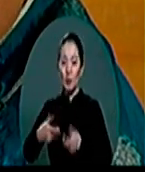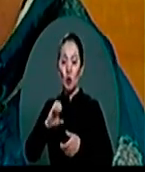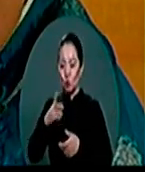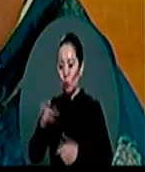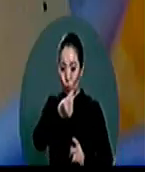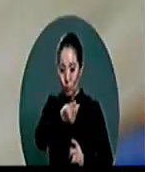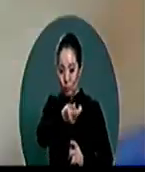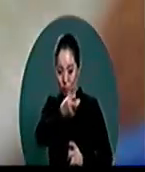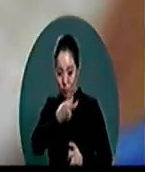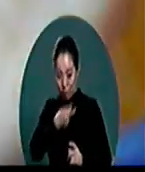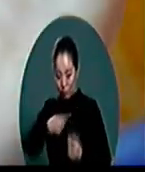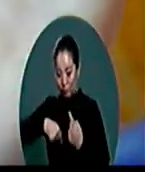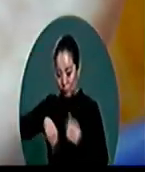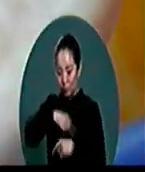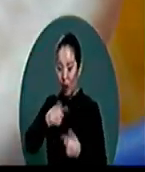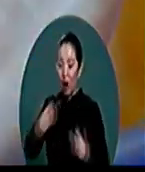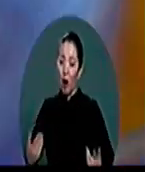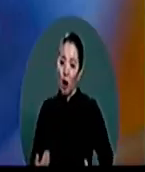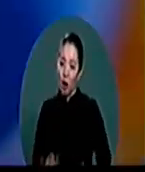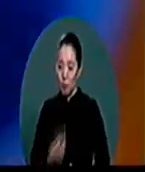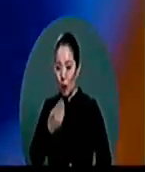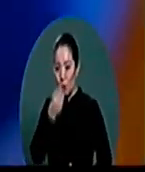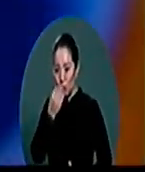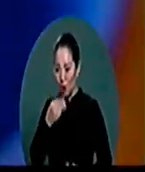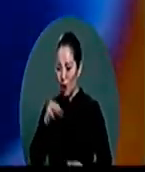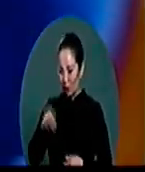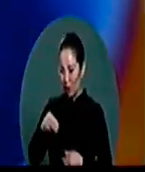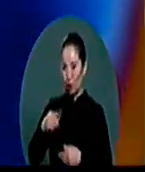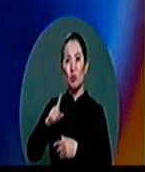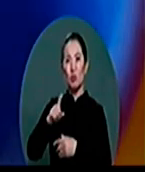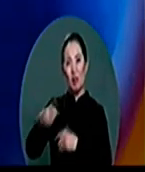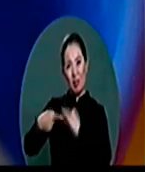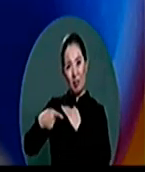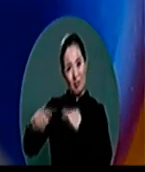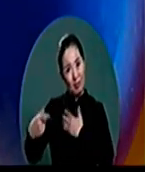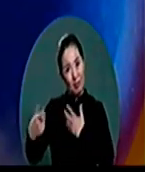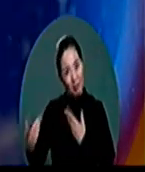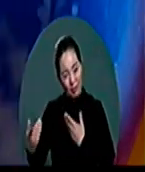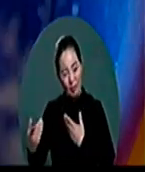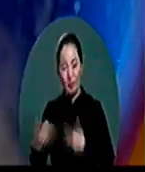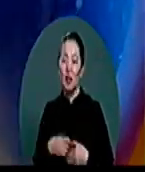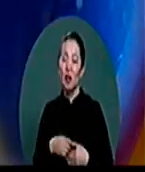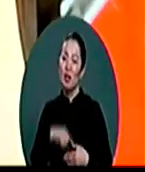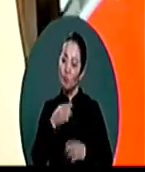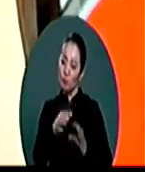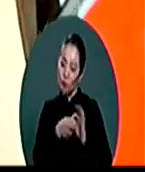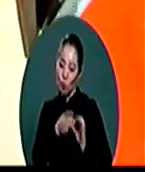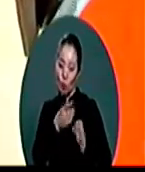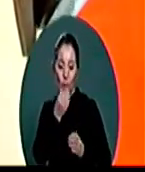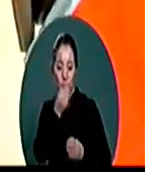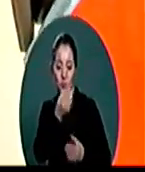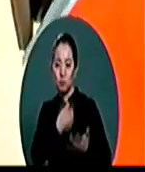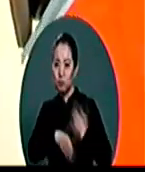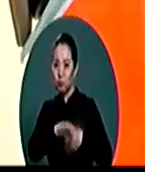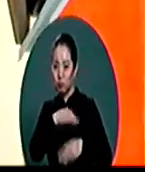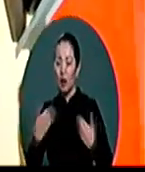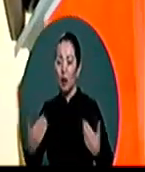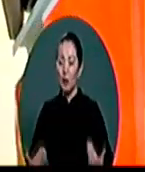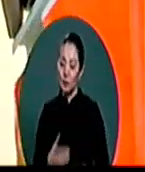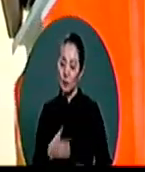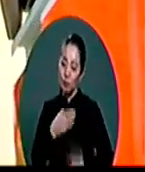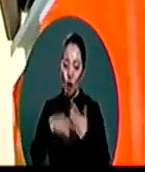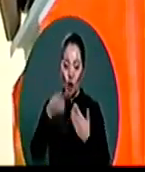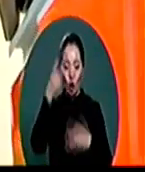гэсэн өдр болно. Тэр сүүнийхээ мөнгөөр бид нар бас амьдралаа нөгөө тэтгэвртэй юм чинь зээлтэй юм чинь тэр яваа мөнгөөрөө